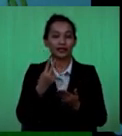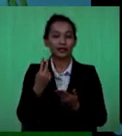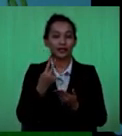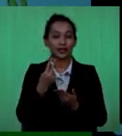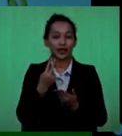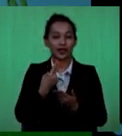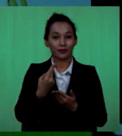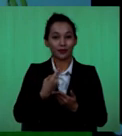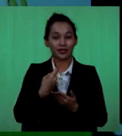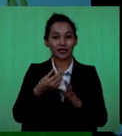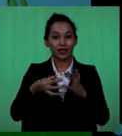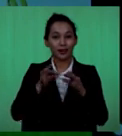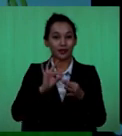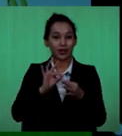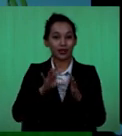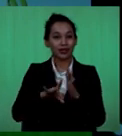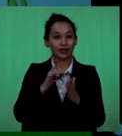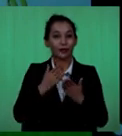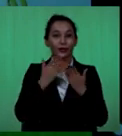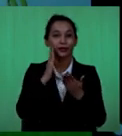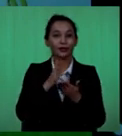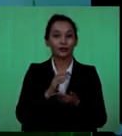gaplarini topib turing.